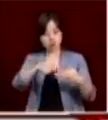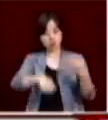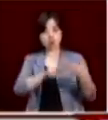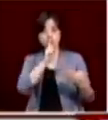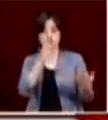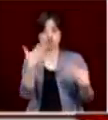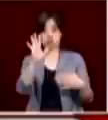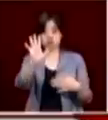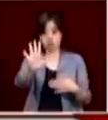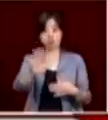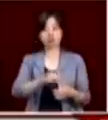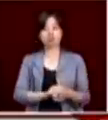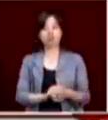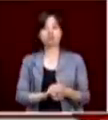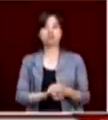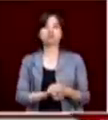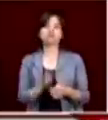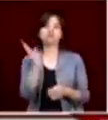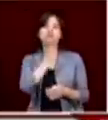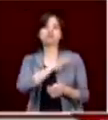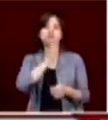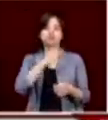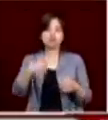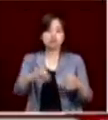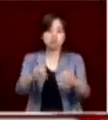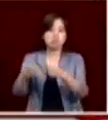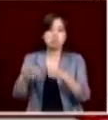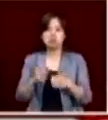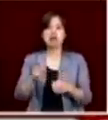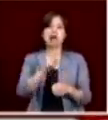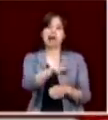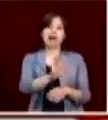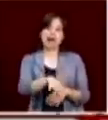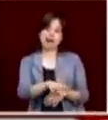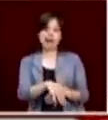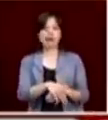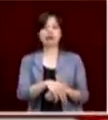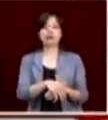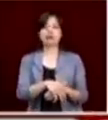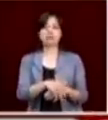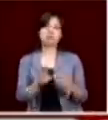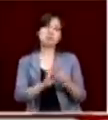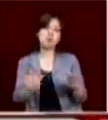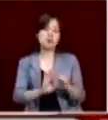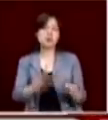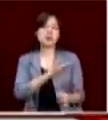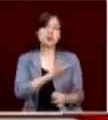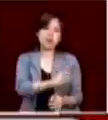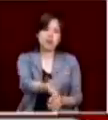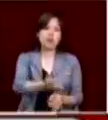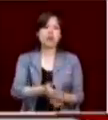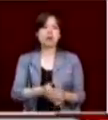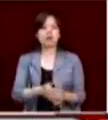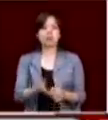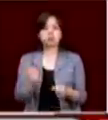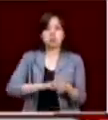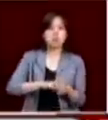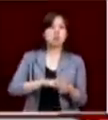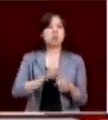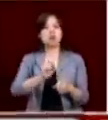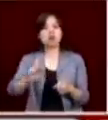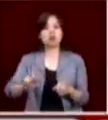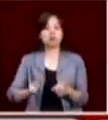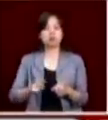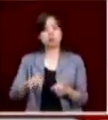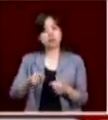真清楚规定，啊，这都袂使搁再讲啊，这搁再啊，无你无要紧啦，搁定迄落妥协啦，安尼咱